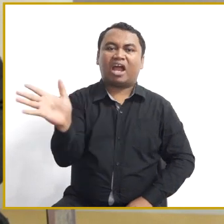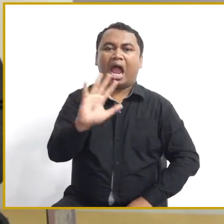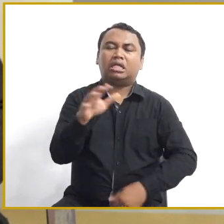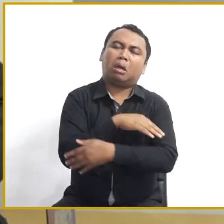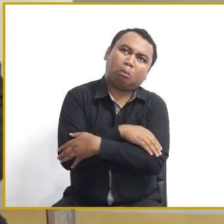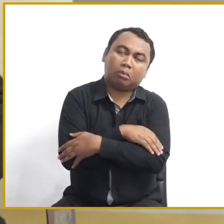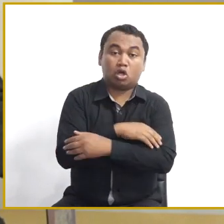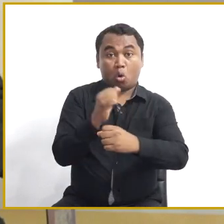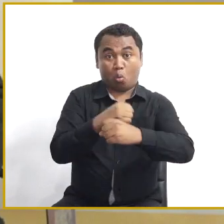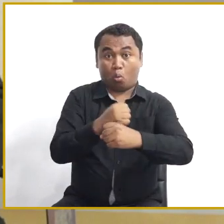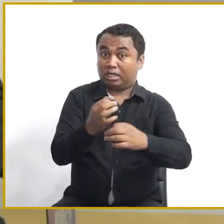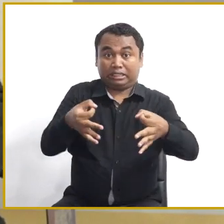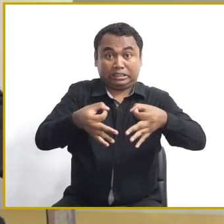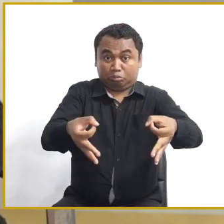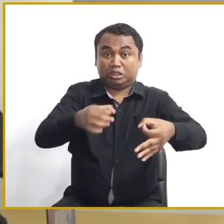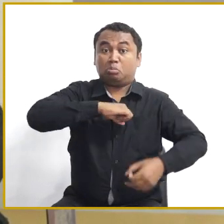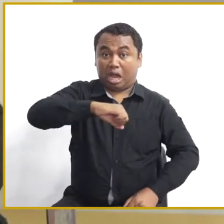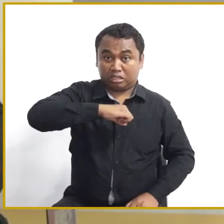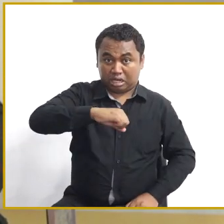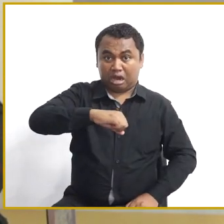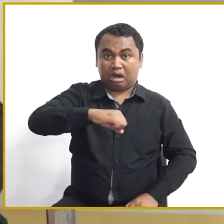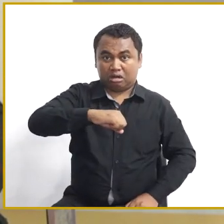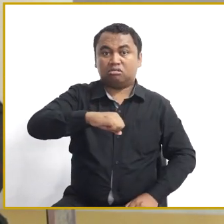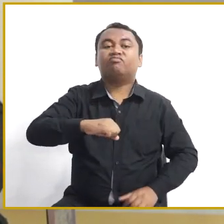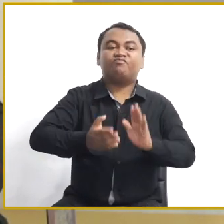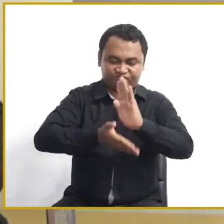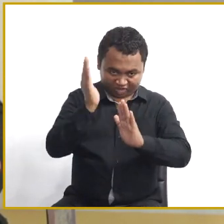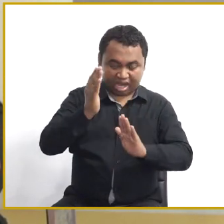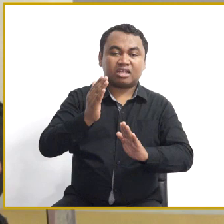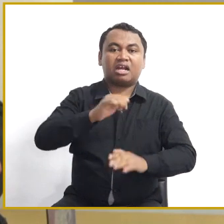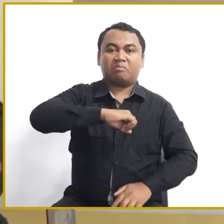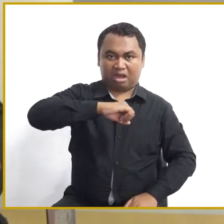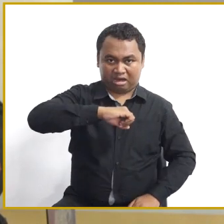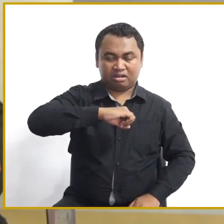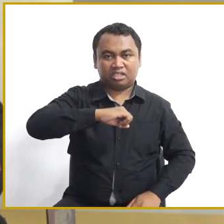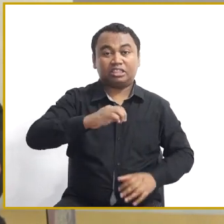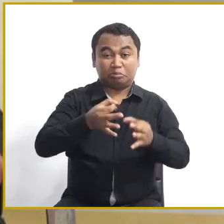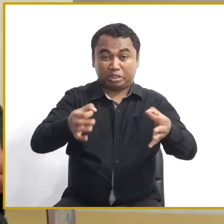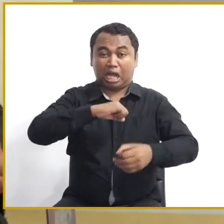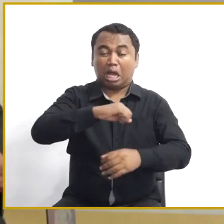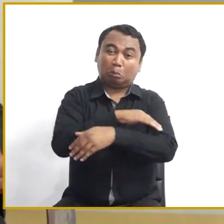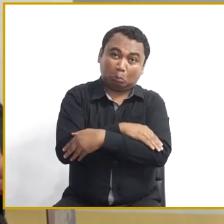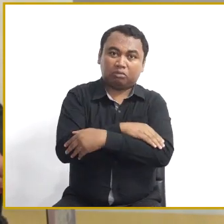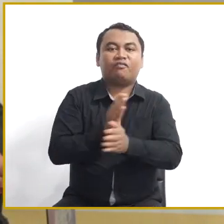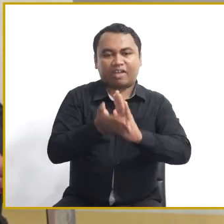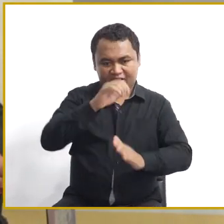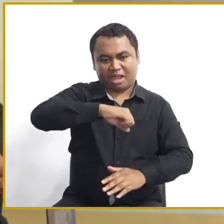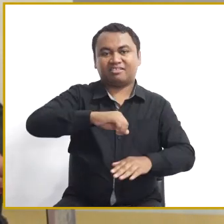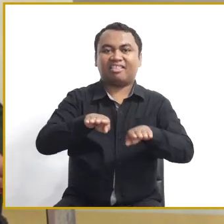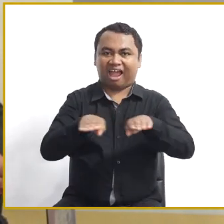asa rehetrarehetra, tafiditra ao anatin'izany ity resaka karatra ity. Ny malagasy iray manontolo izany tsy maintsy manana karatra